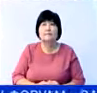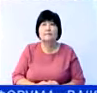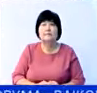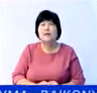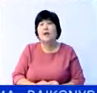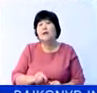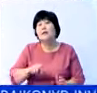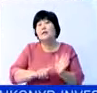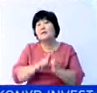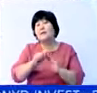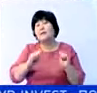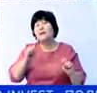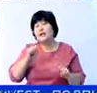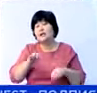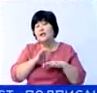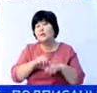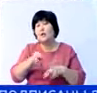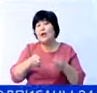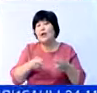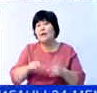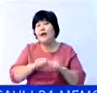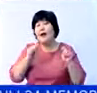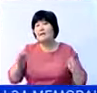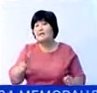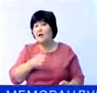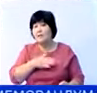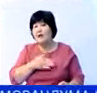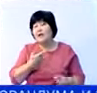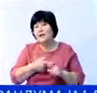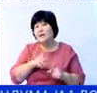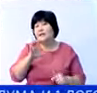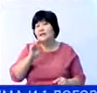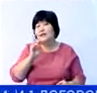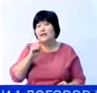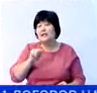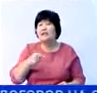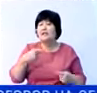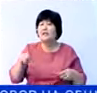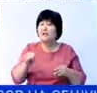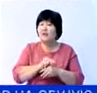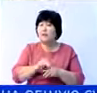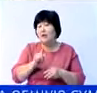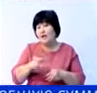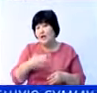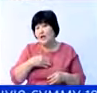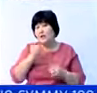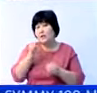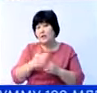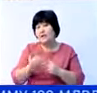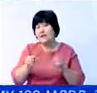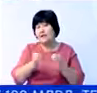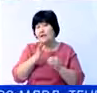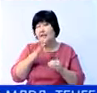С момента открытия здесь проводятся операции на открытом сердце, стентирование, кардиореабилитация. Сегодня нашему центру 10 лет.